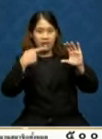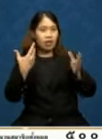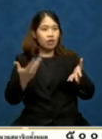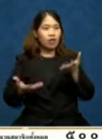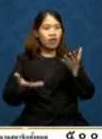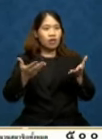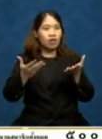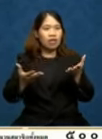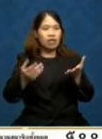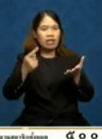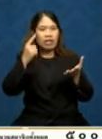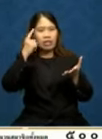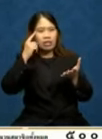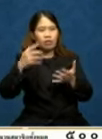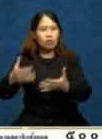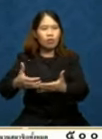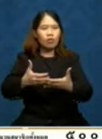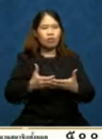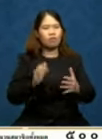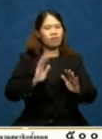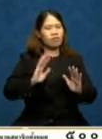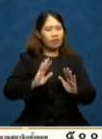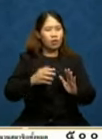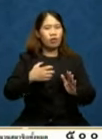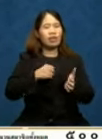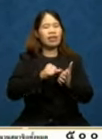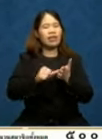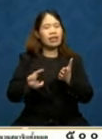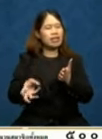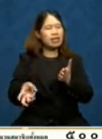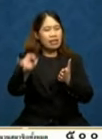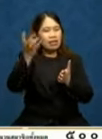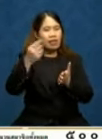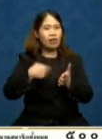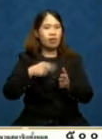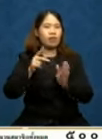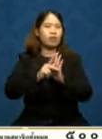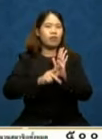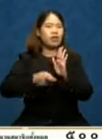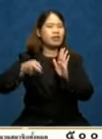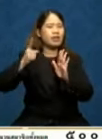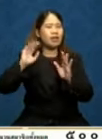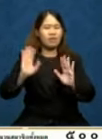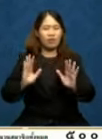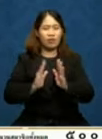อุบนะครับแก้ไขแค่วงเล็กเดียวครับเราอย่าให้กฎหมายนี้ช้าไปกว่านี้เลยครับขอบคุณครับ